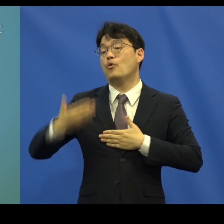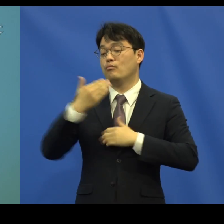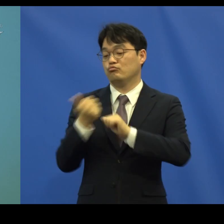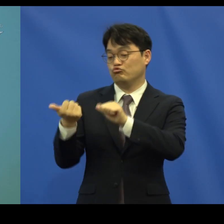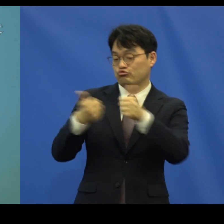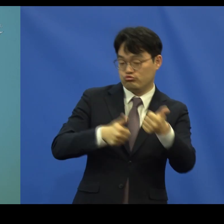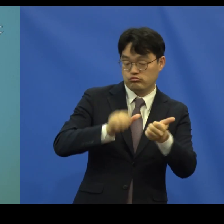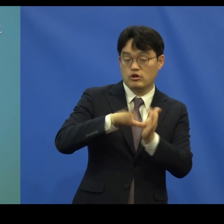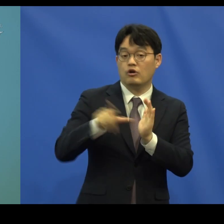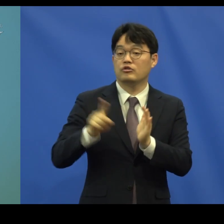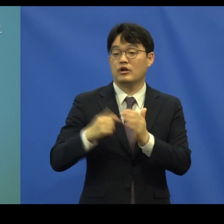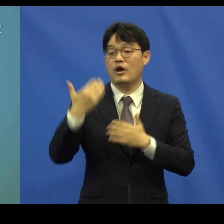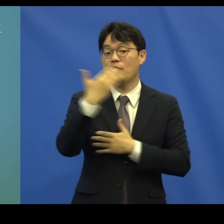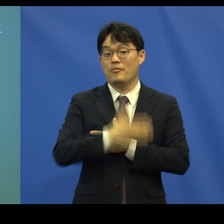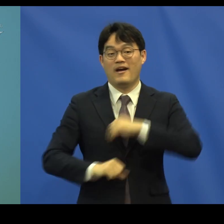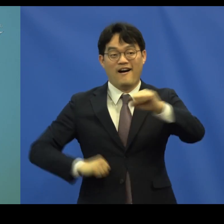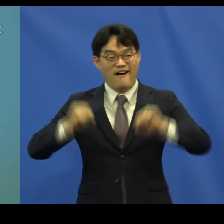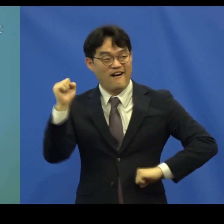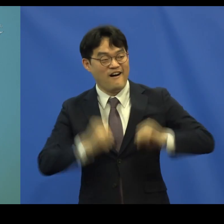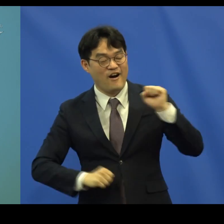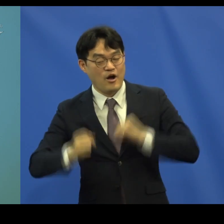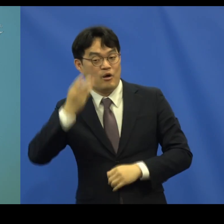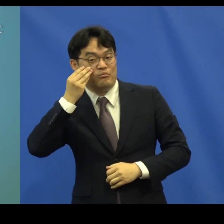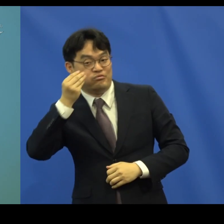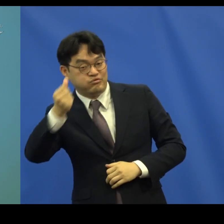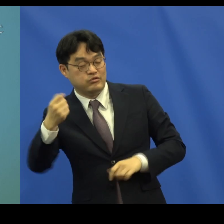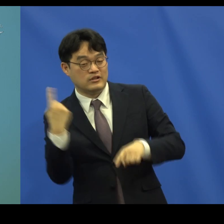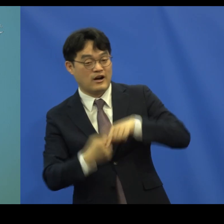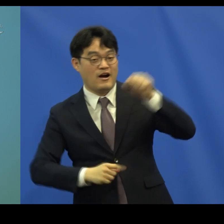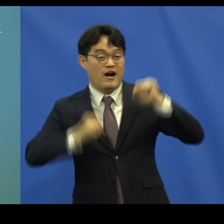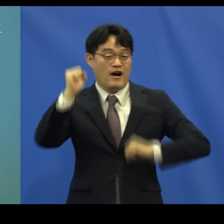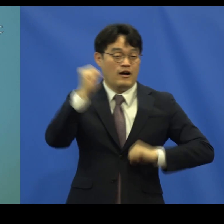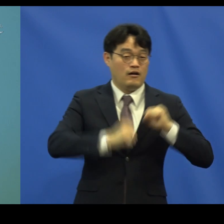점점 경직되죠. 그리고